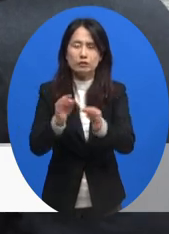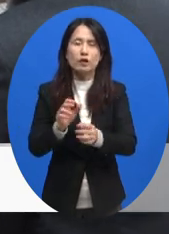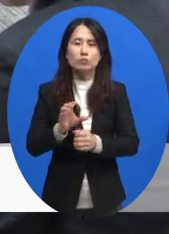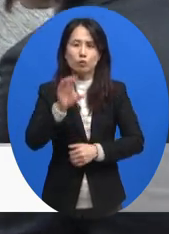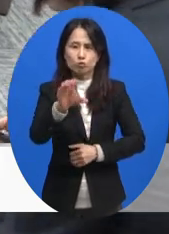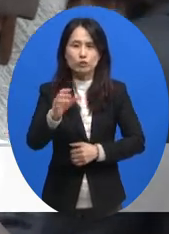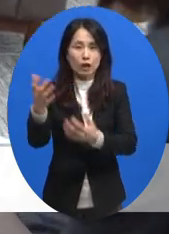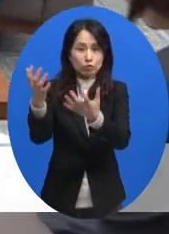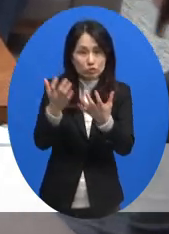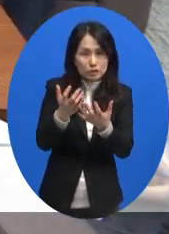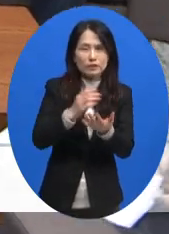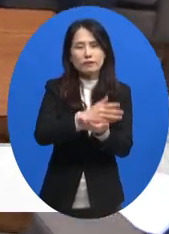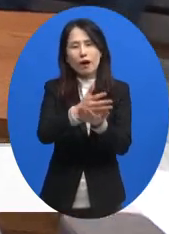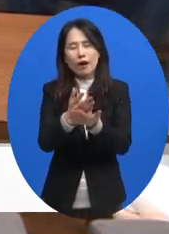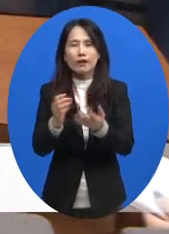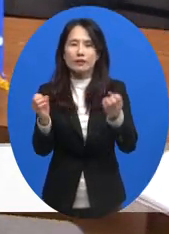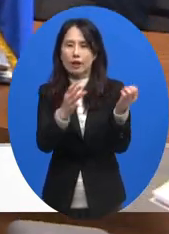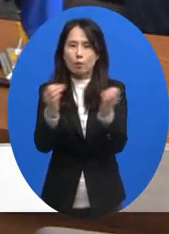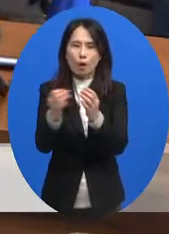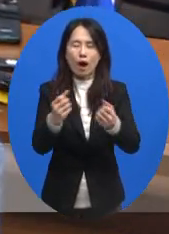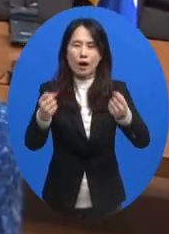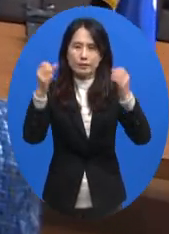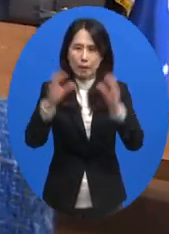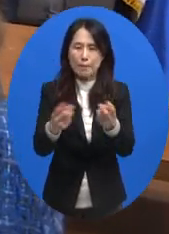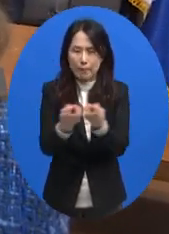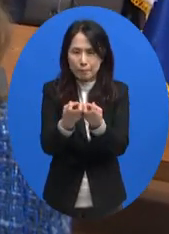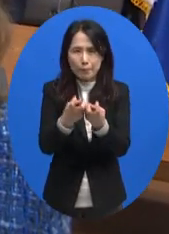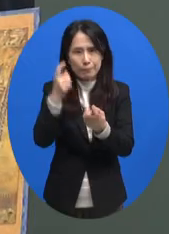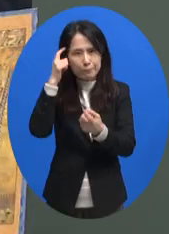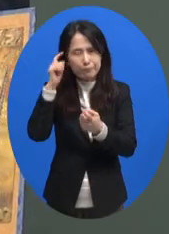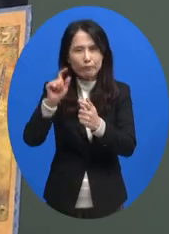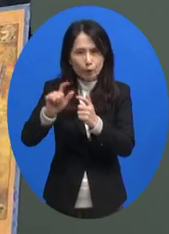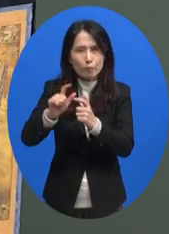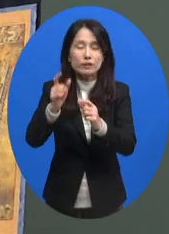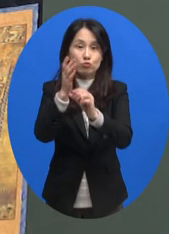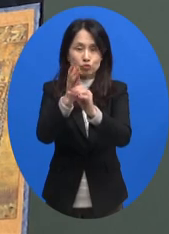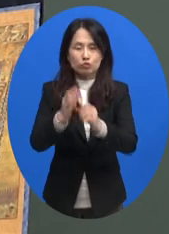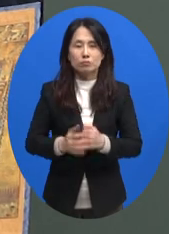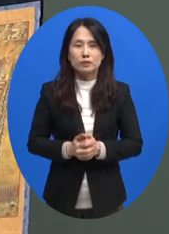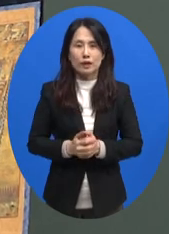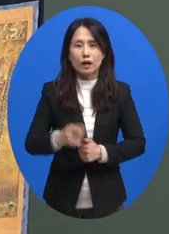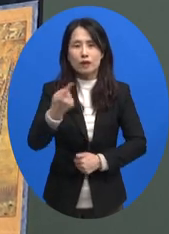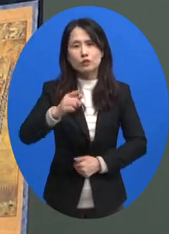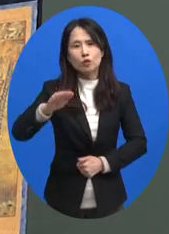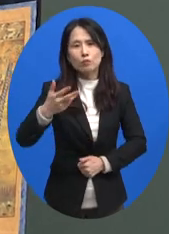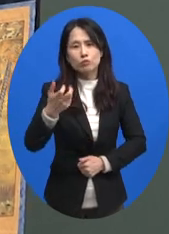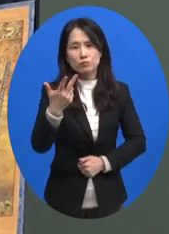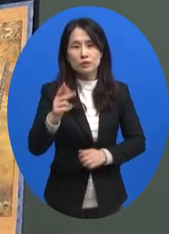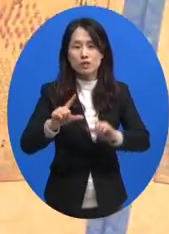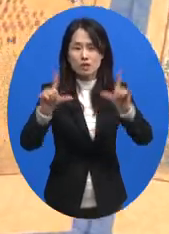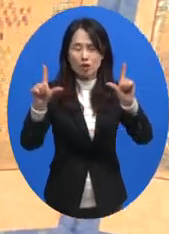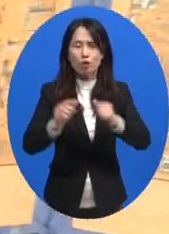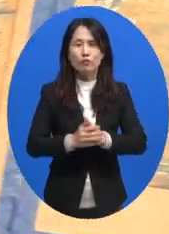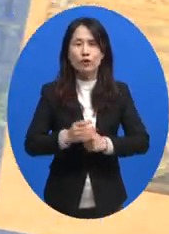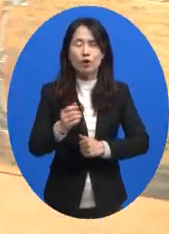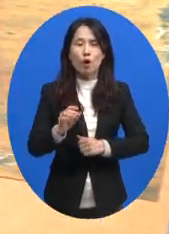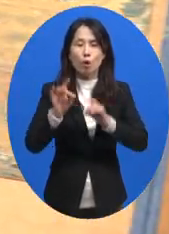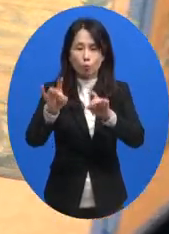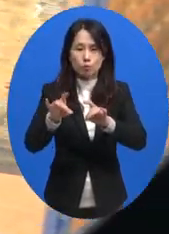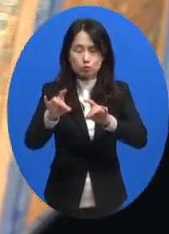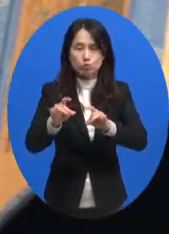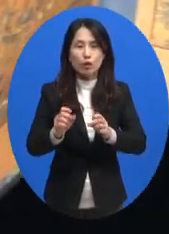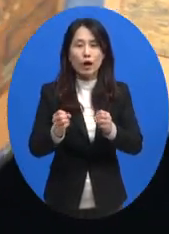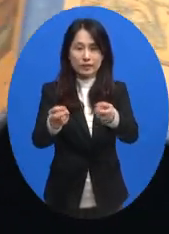등 다양한 의견을 나누며 협력 방안에 대해 고심했습니다. 도는 1997년 호주 퀸즐랜드주와 자매 결혼